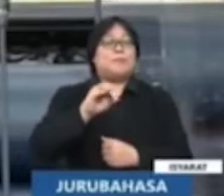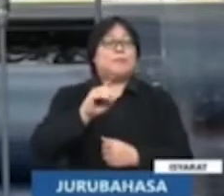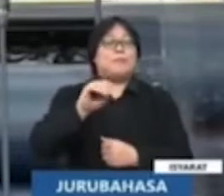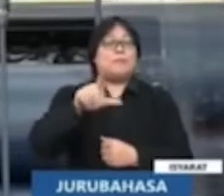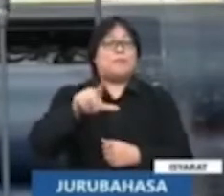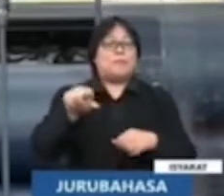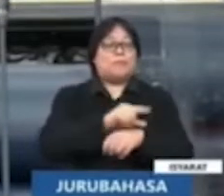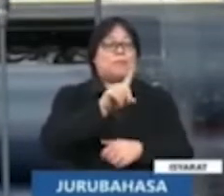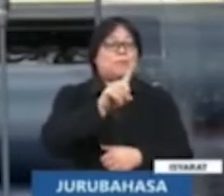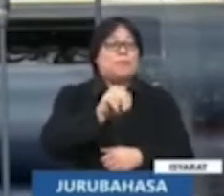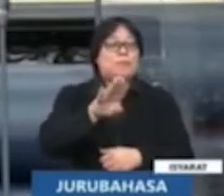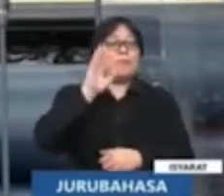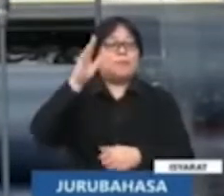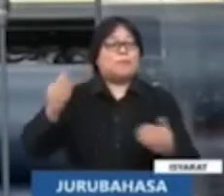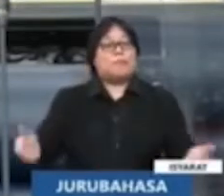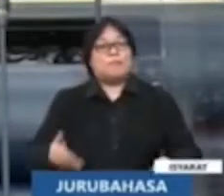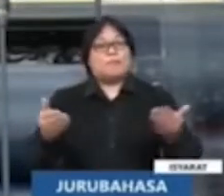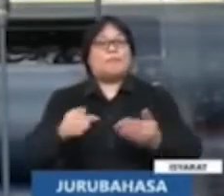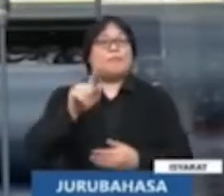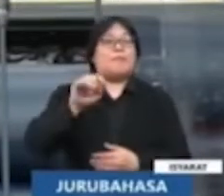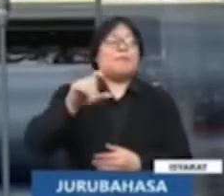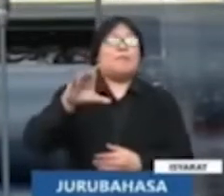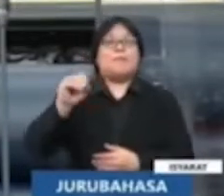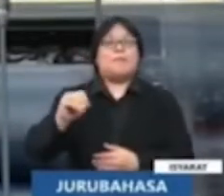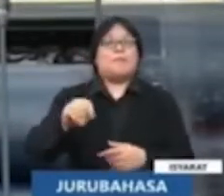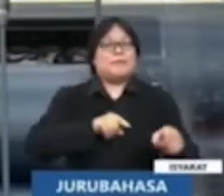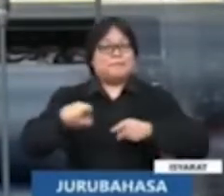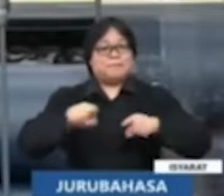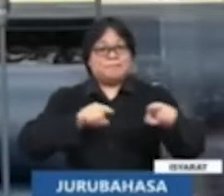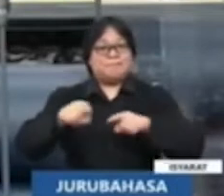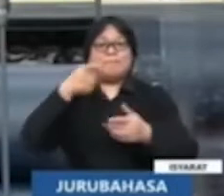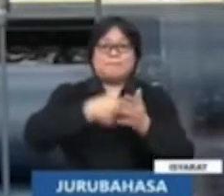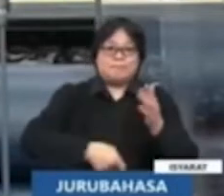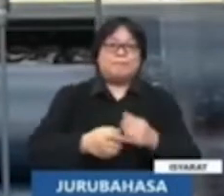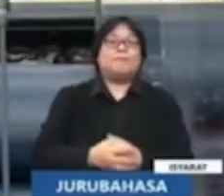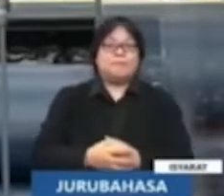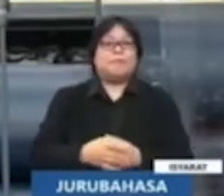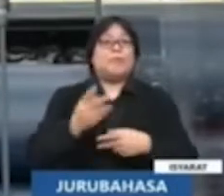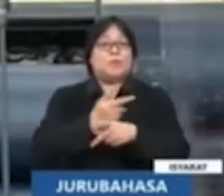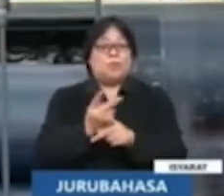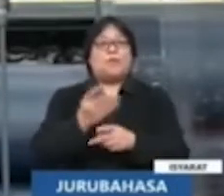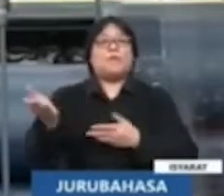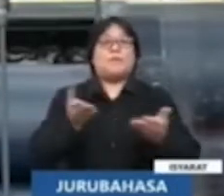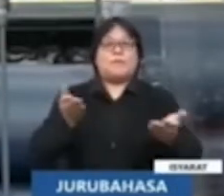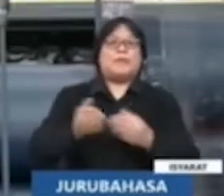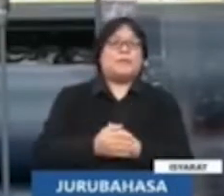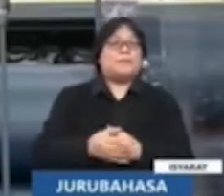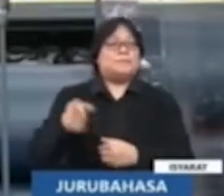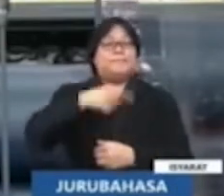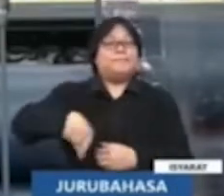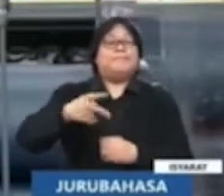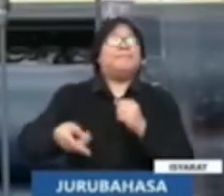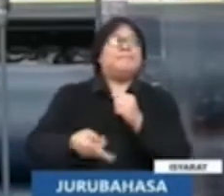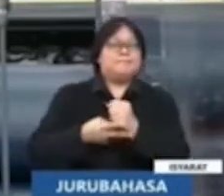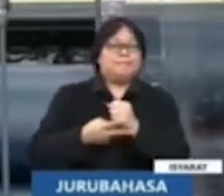yang digunakan oleh DNB akan mendorong syarikat telekomunikasi untuk bersaing dari segi harga, produk dan perkhidmatan kerana mereka